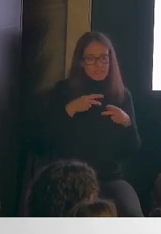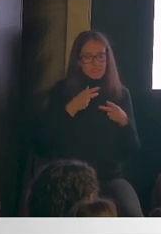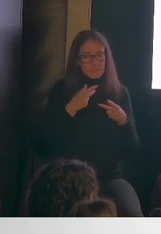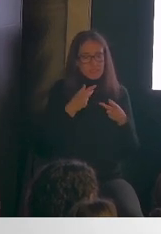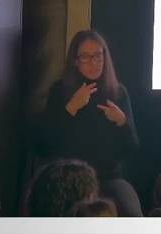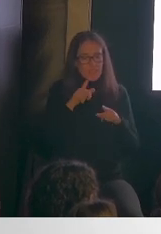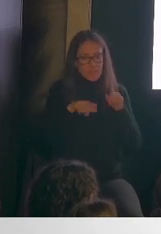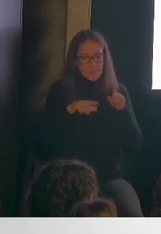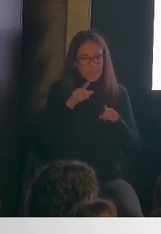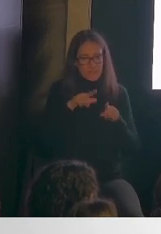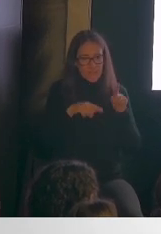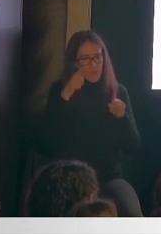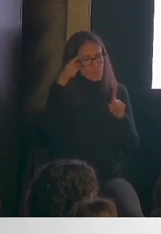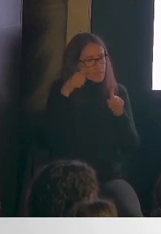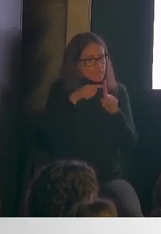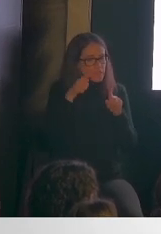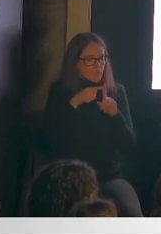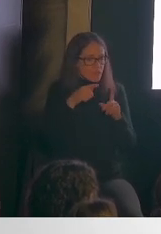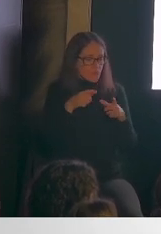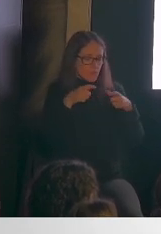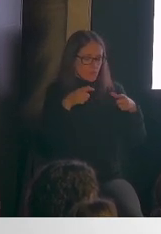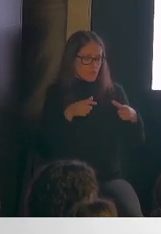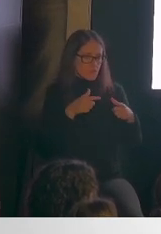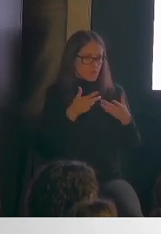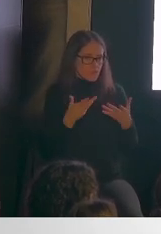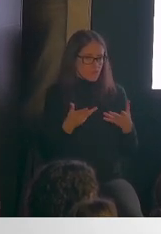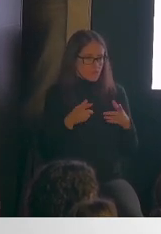vale? D'aquell plat.